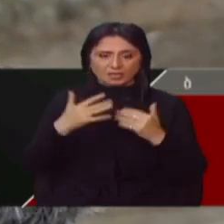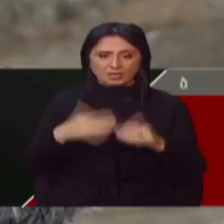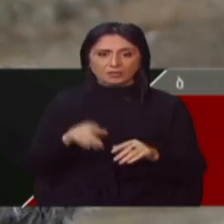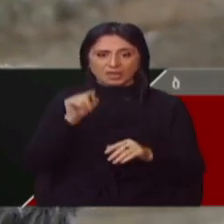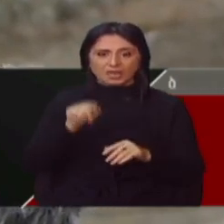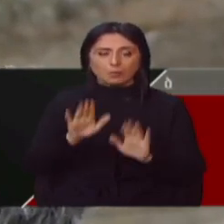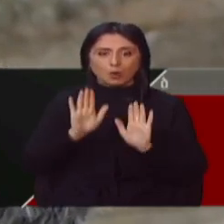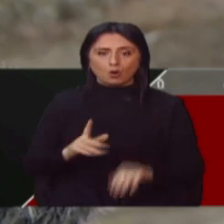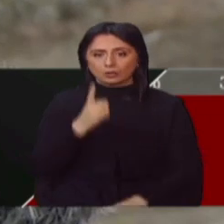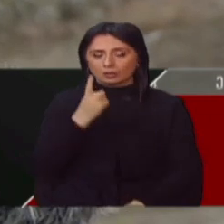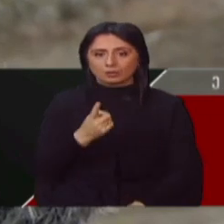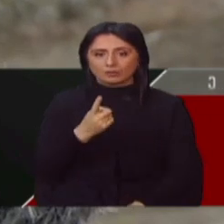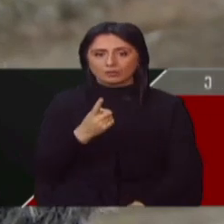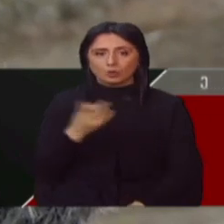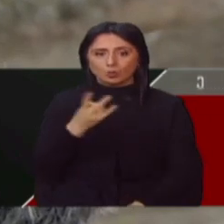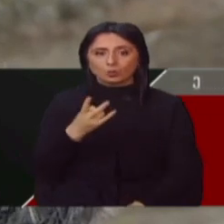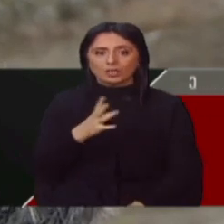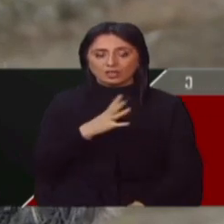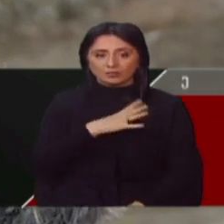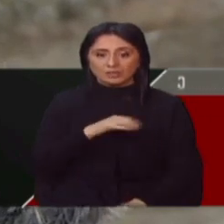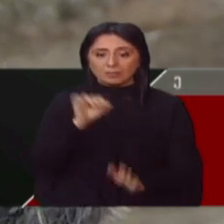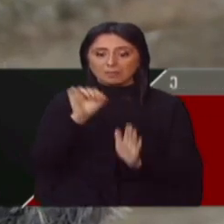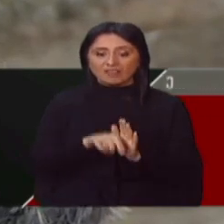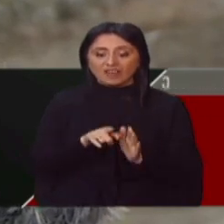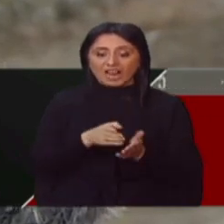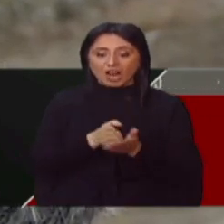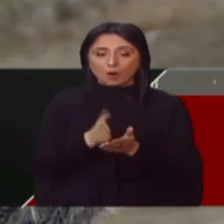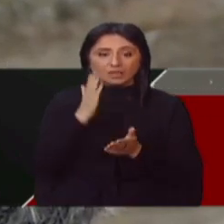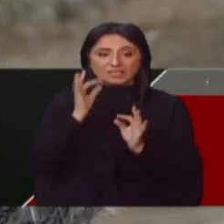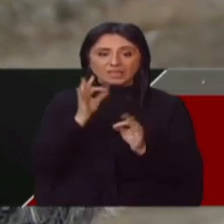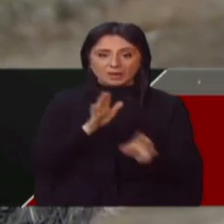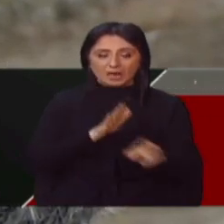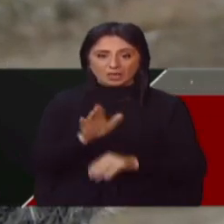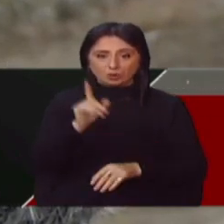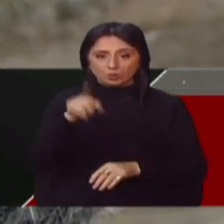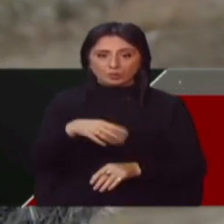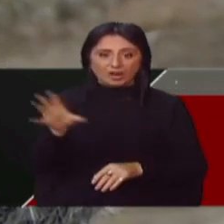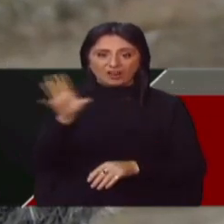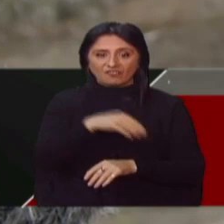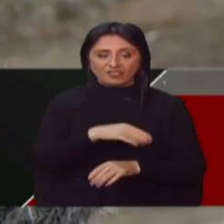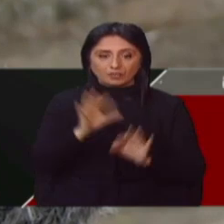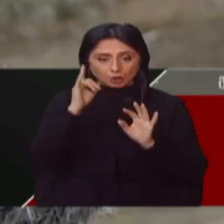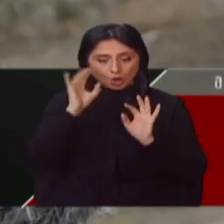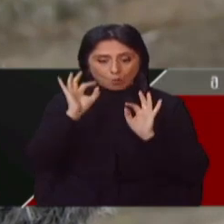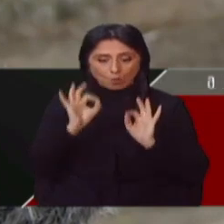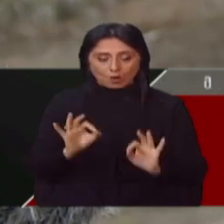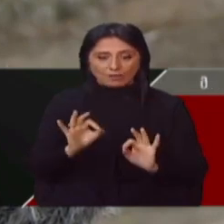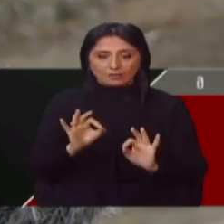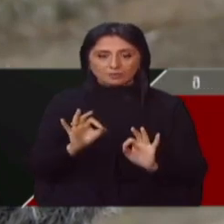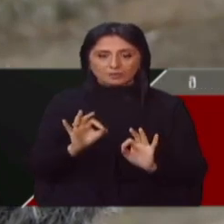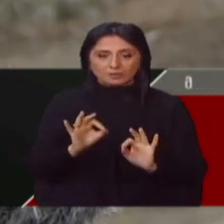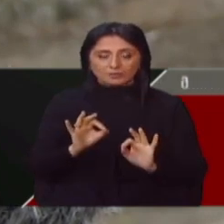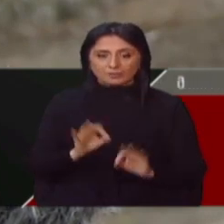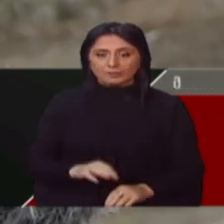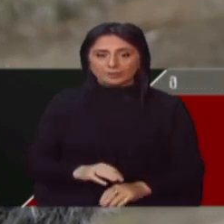aris kholod erti unda moqtes qvelebis mimart samatlis asruleba da qvelaze logikuri da